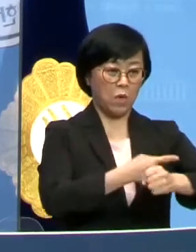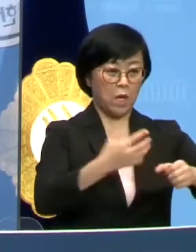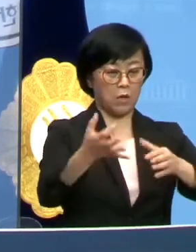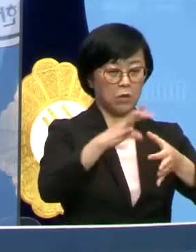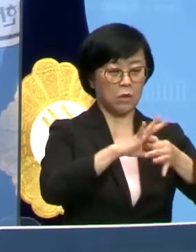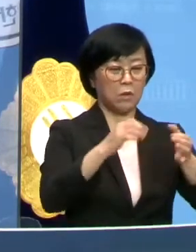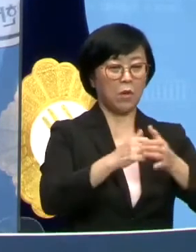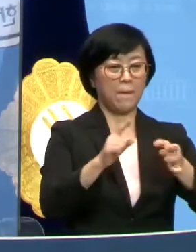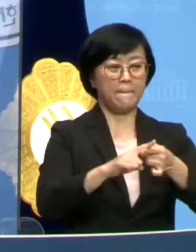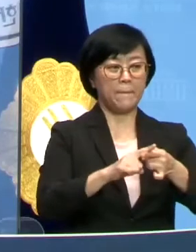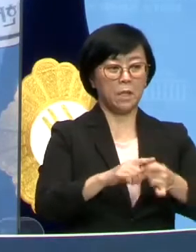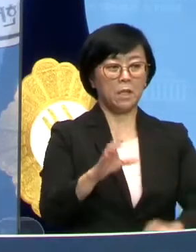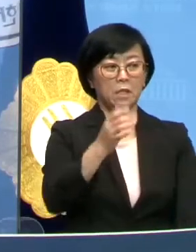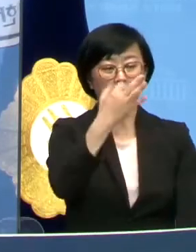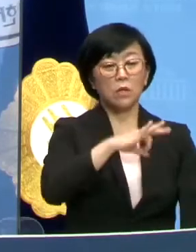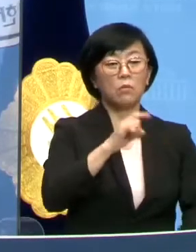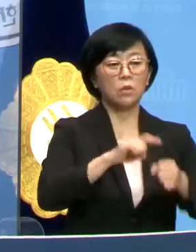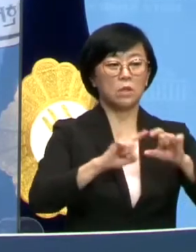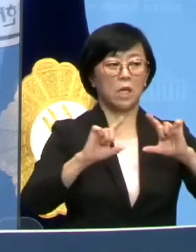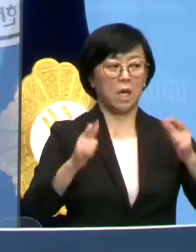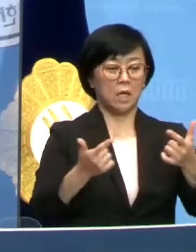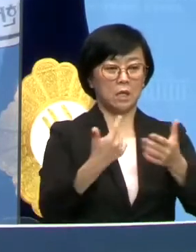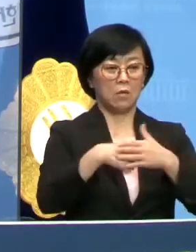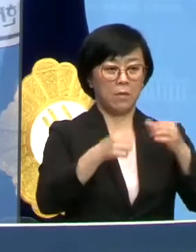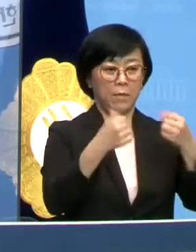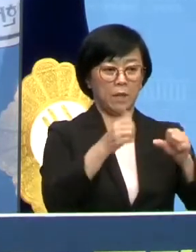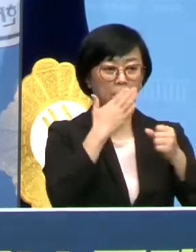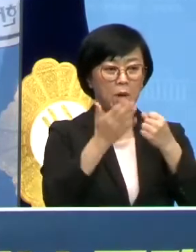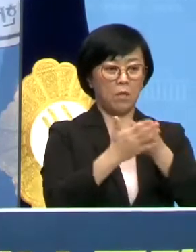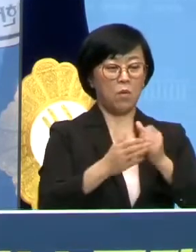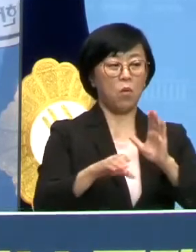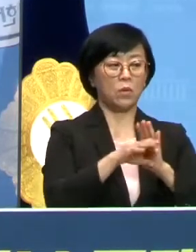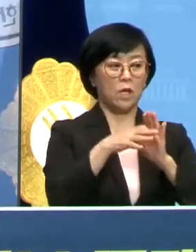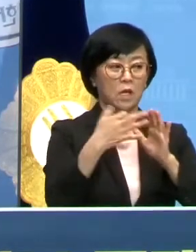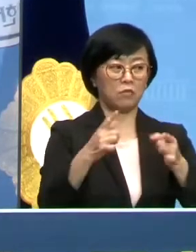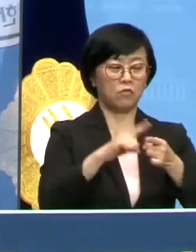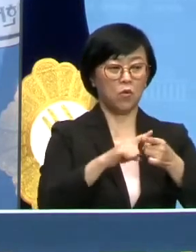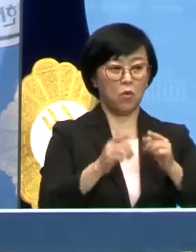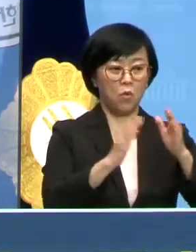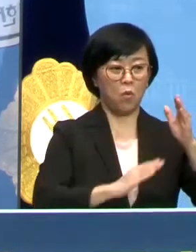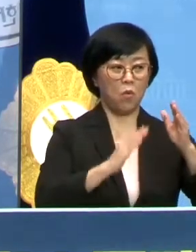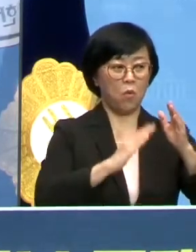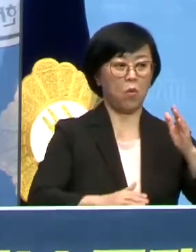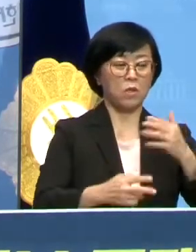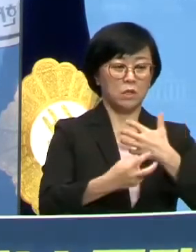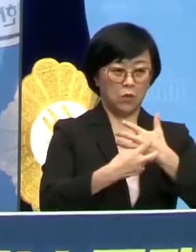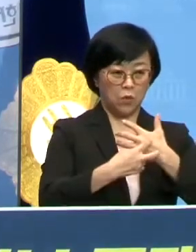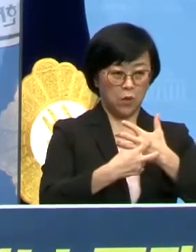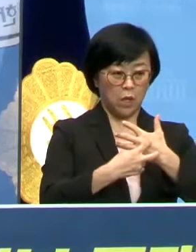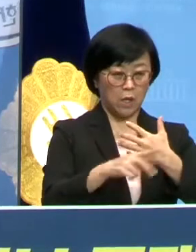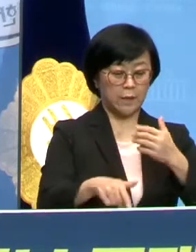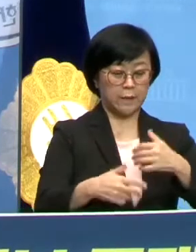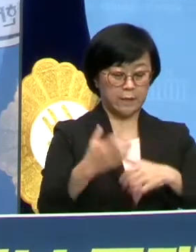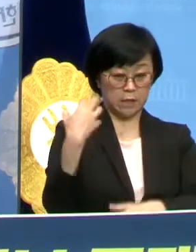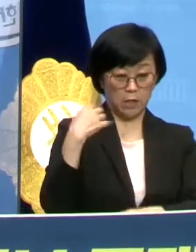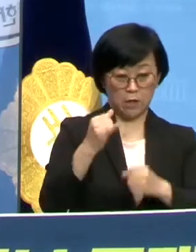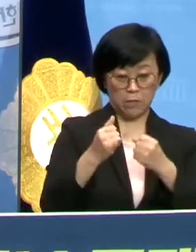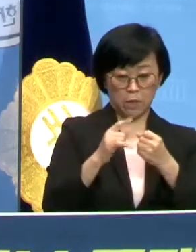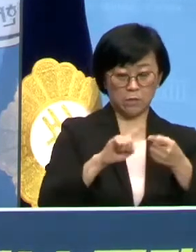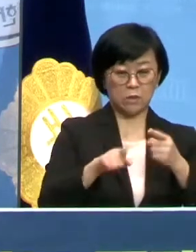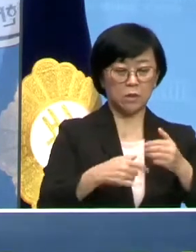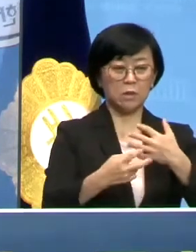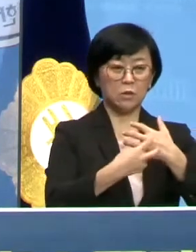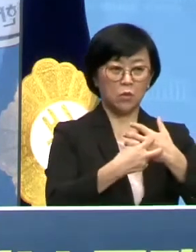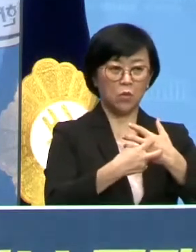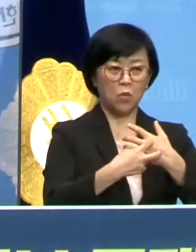형의 공공 서비스 영역을 파괴할 위험성이 있습니다 특히 지금 코로나 1 그로 인해 공공 의료의 중요성을 최 검 하고 있는 와중에 우로 영유아를